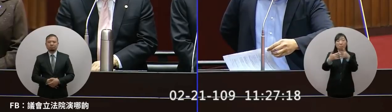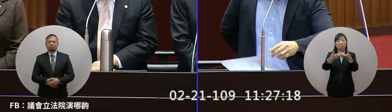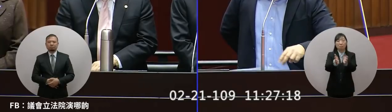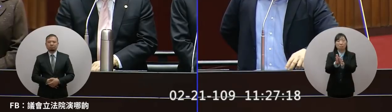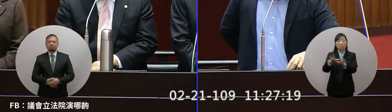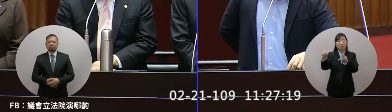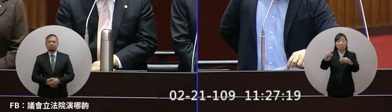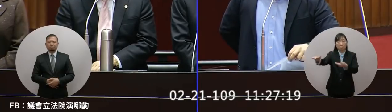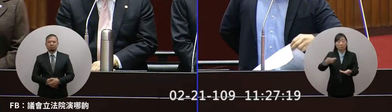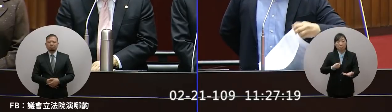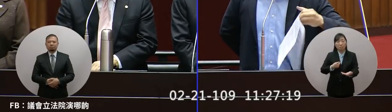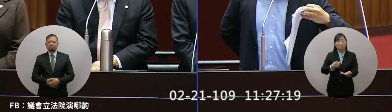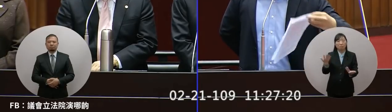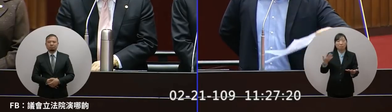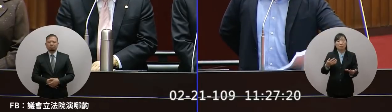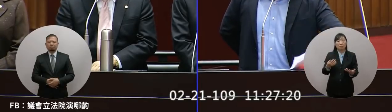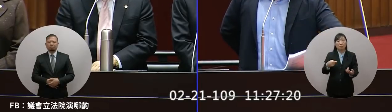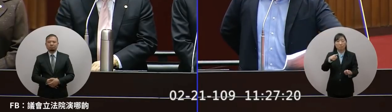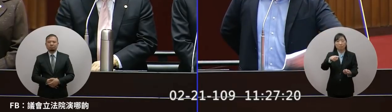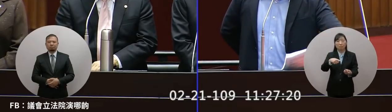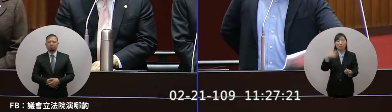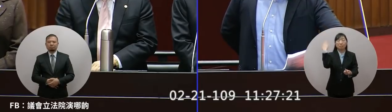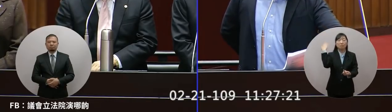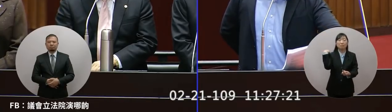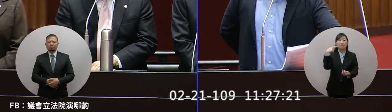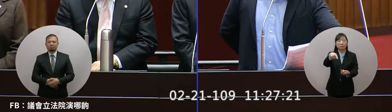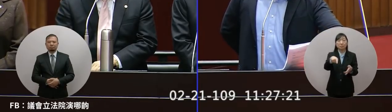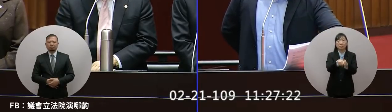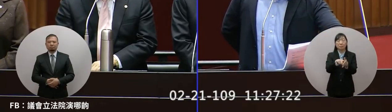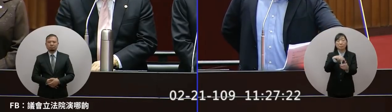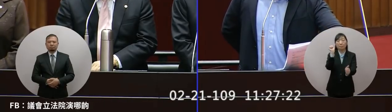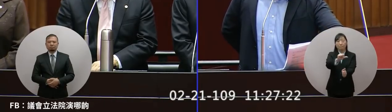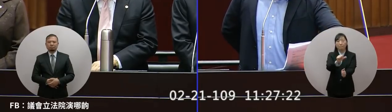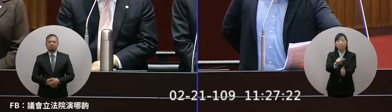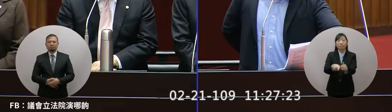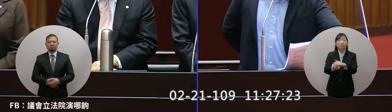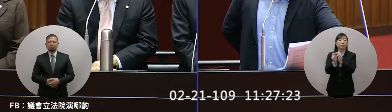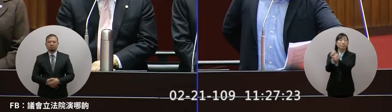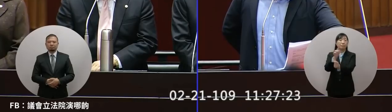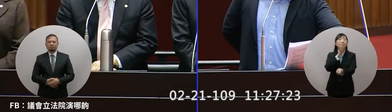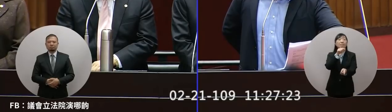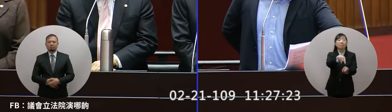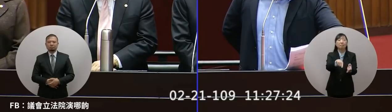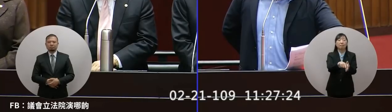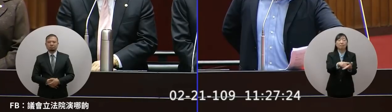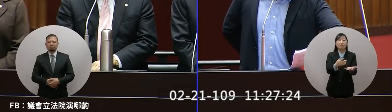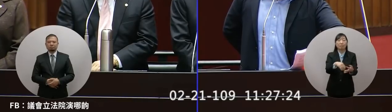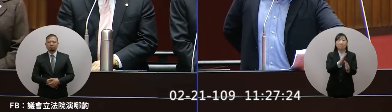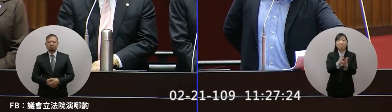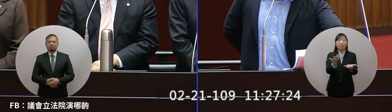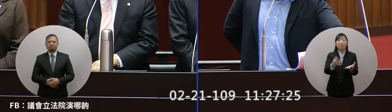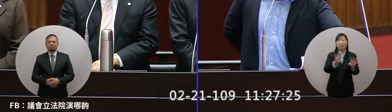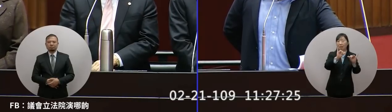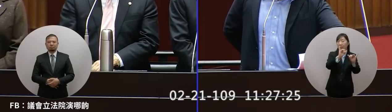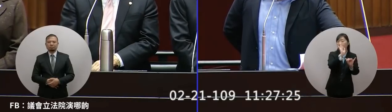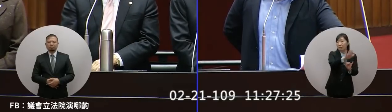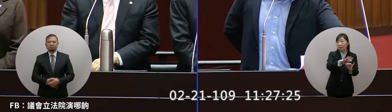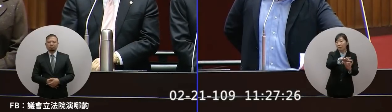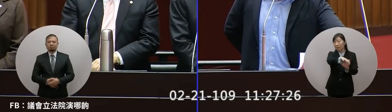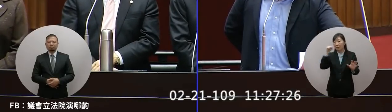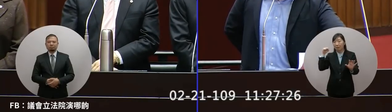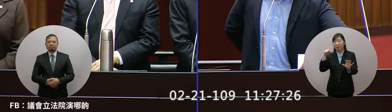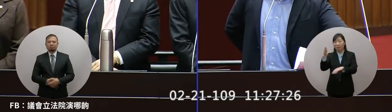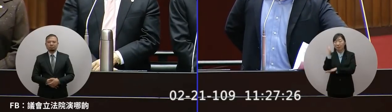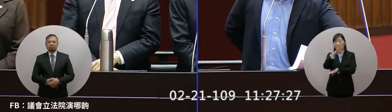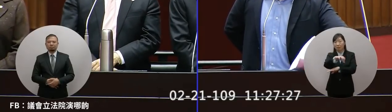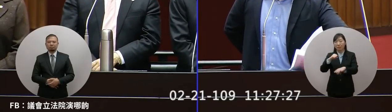资料，在戒严时期这些叛乱犯，他被这个没收的这个财产、土地的部分呐，刚刚土